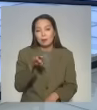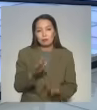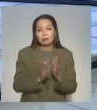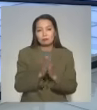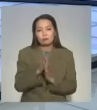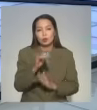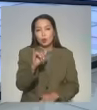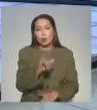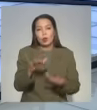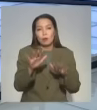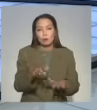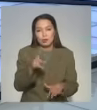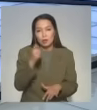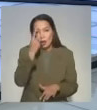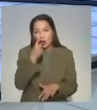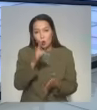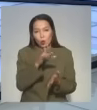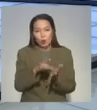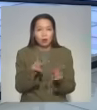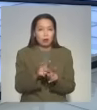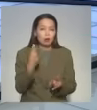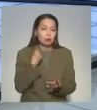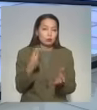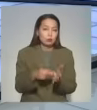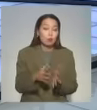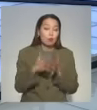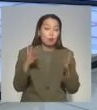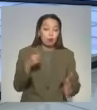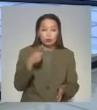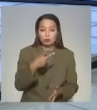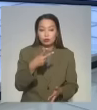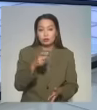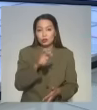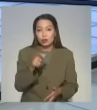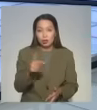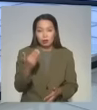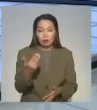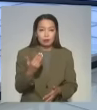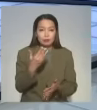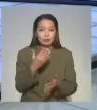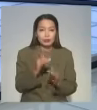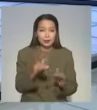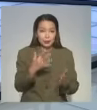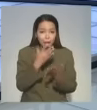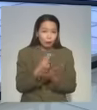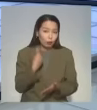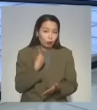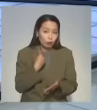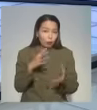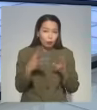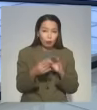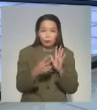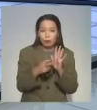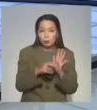за год в городе таких должников стало больше на 1200 человек. Они задолжали своим детям в общей сложности 800 миллионов тенге.